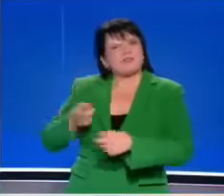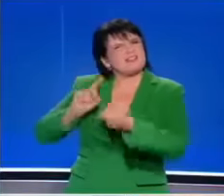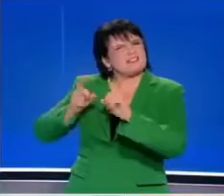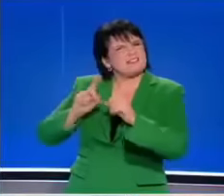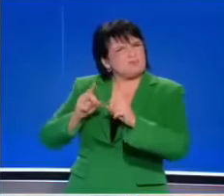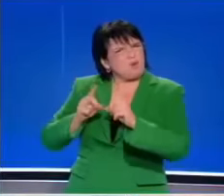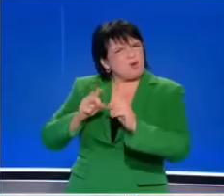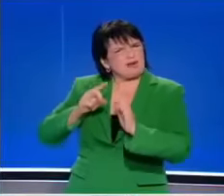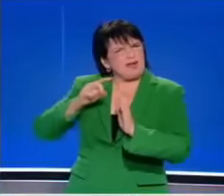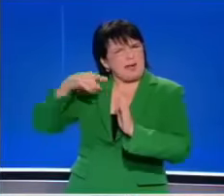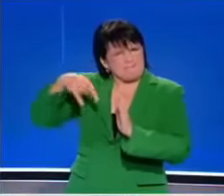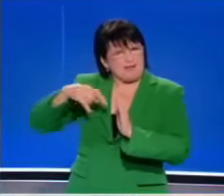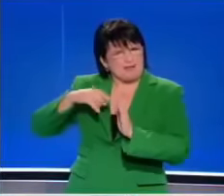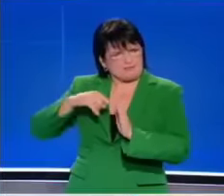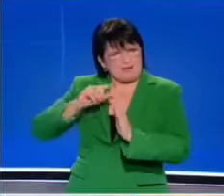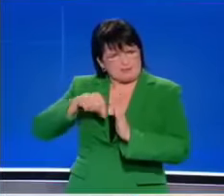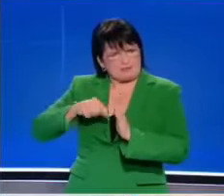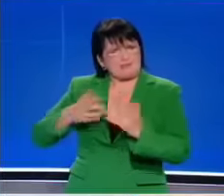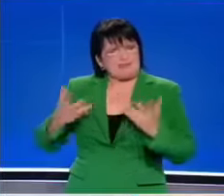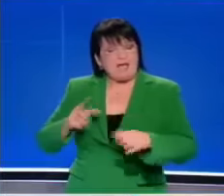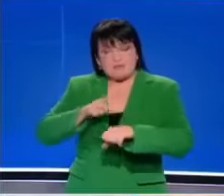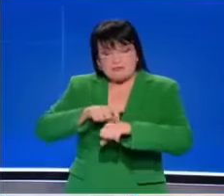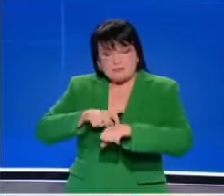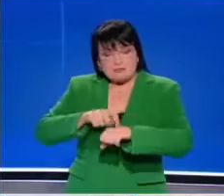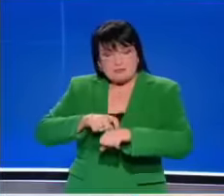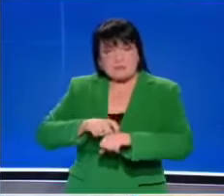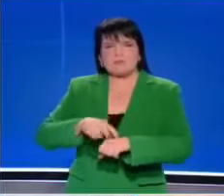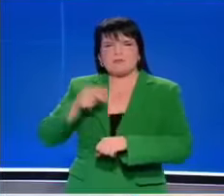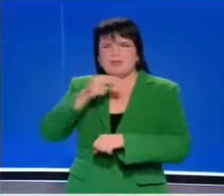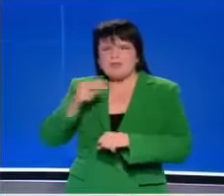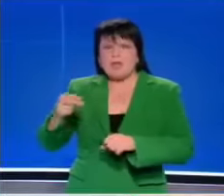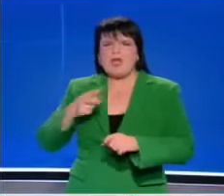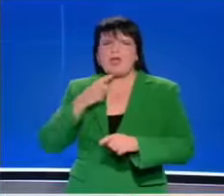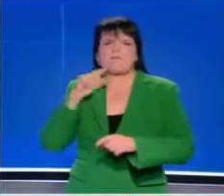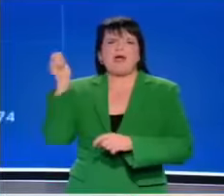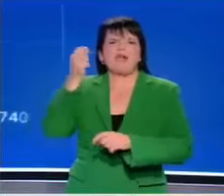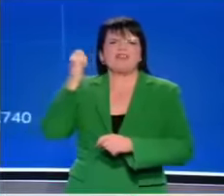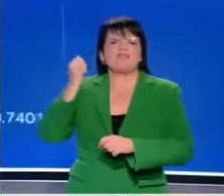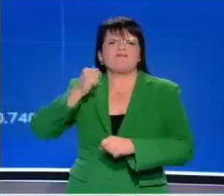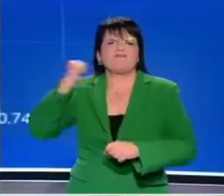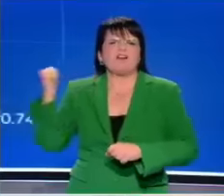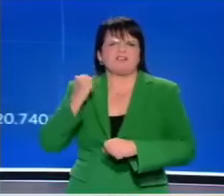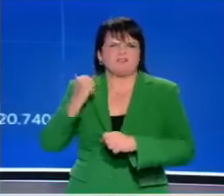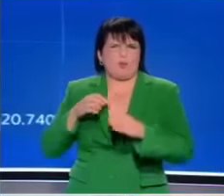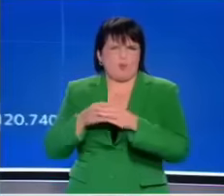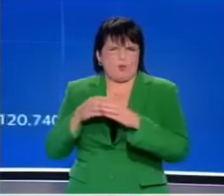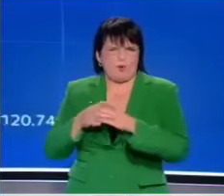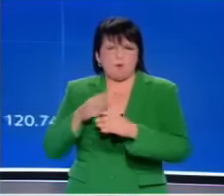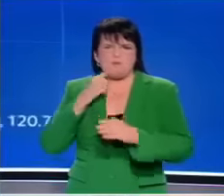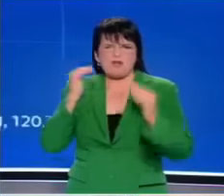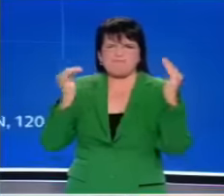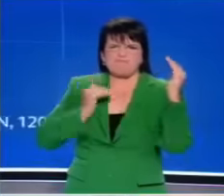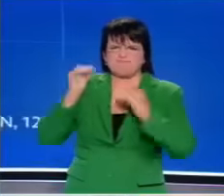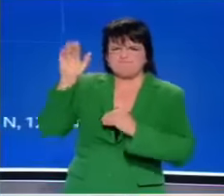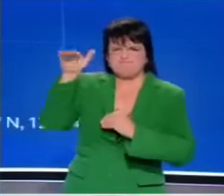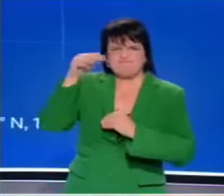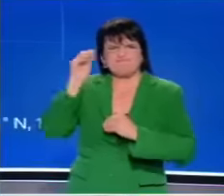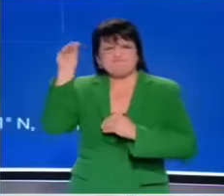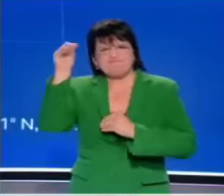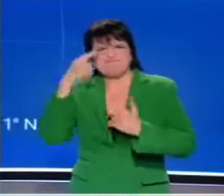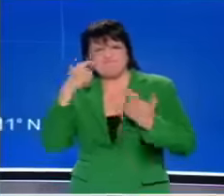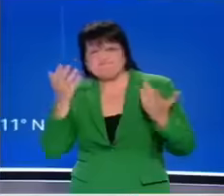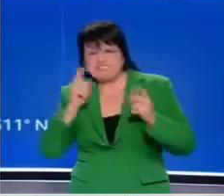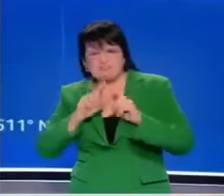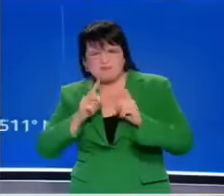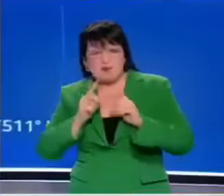συμφωνία των πρεσπών λέτε αυτή την ώρα που έχει βγει το βμα ένα εθνικιστικό κόμμα και την αμφισβητεί επί τη ουσίας στην στην πράξη τη